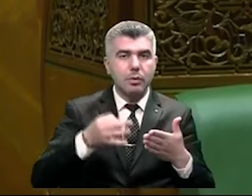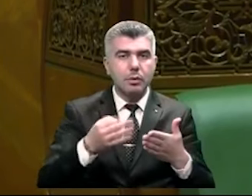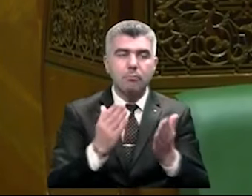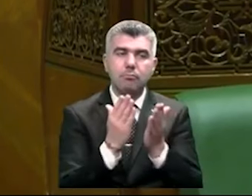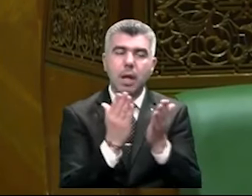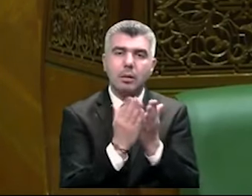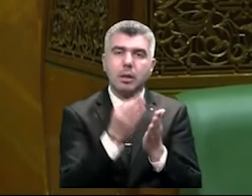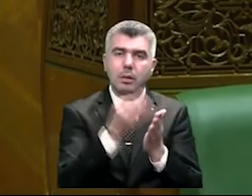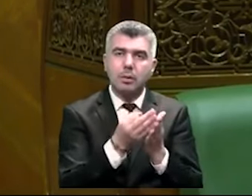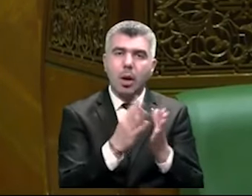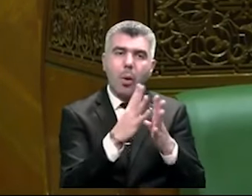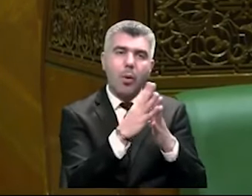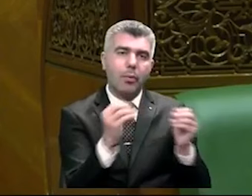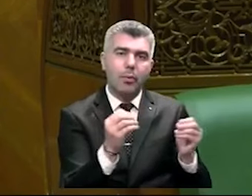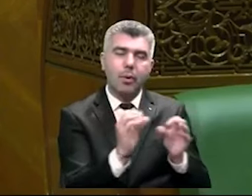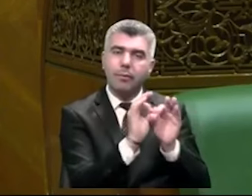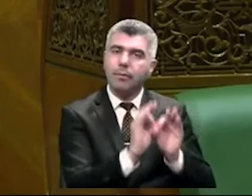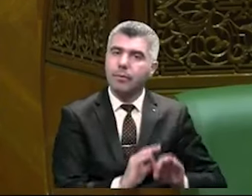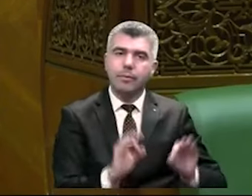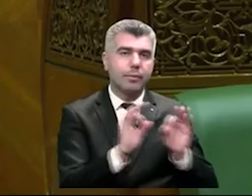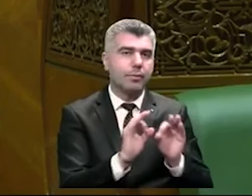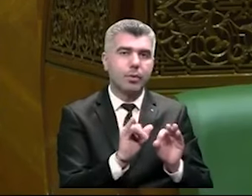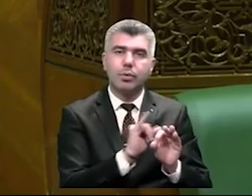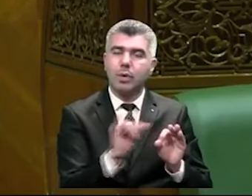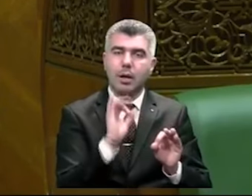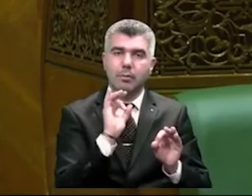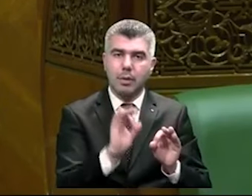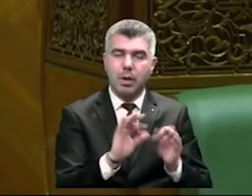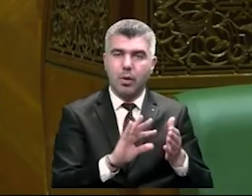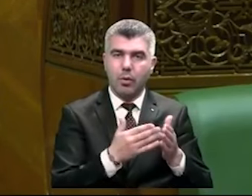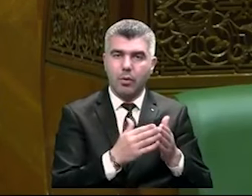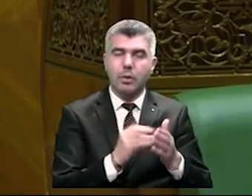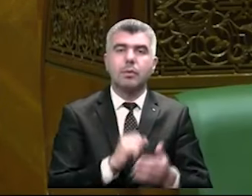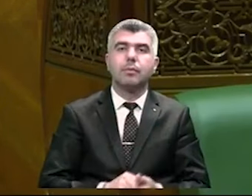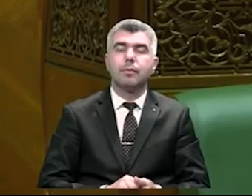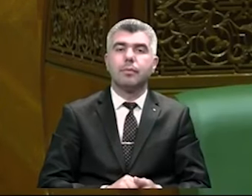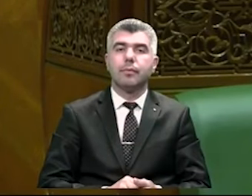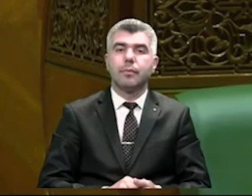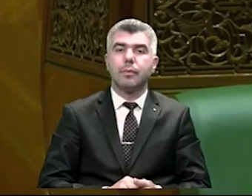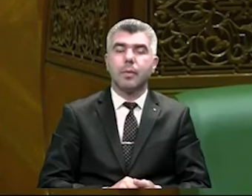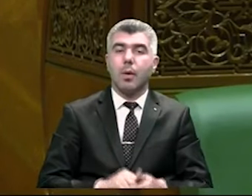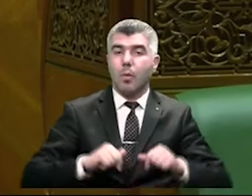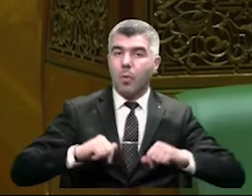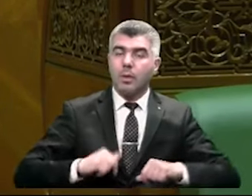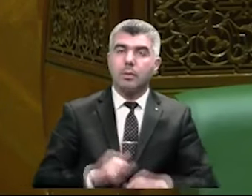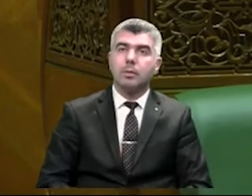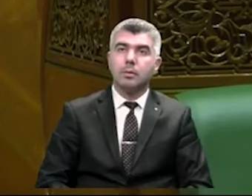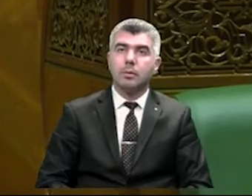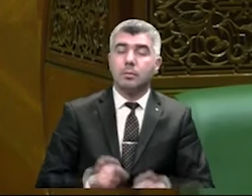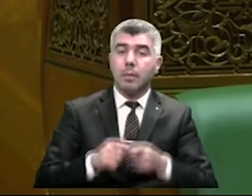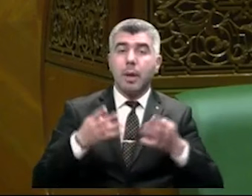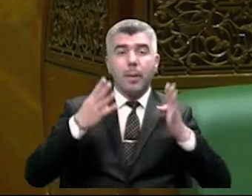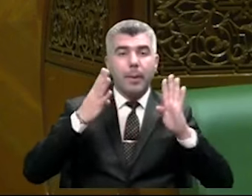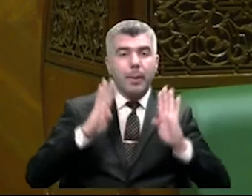وليست هياكله فارغه غير متوفره على الوسائل اللوجستيكي والاطر المؤهله السييد الوزير المحترم ان ارتياحنا